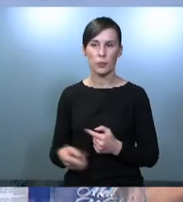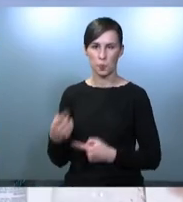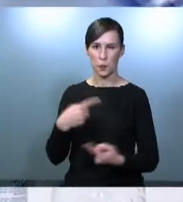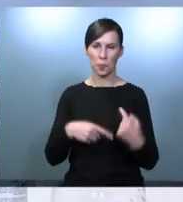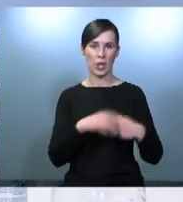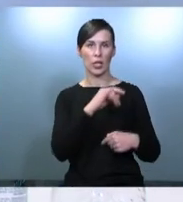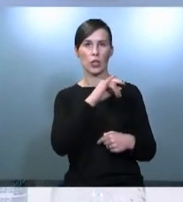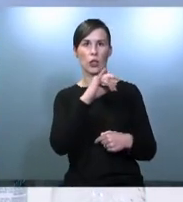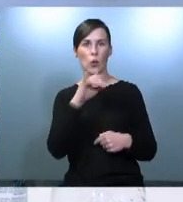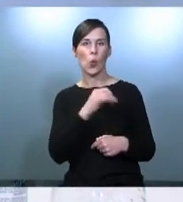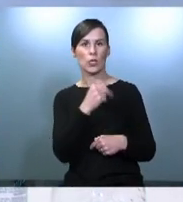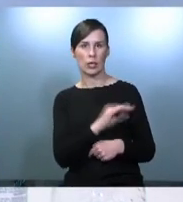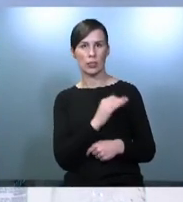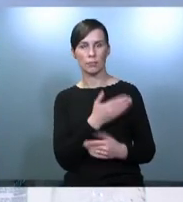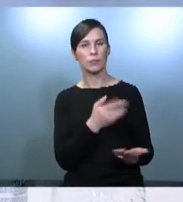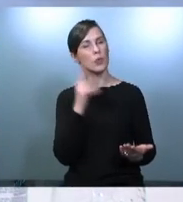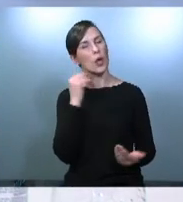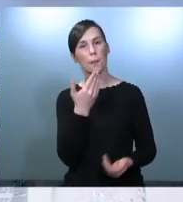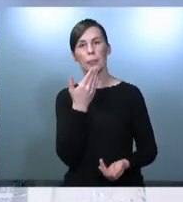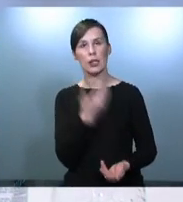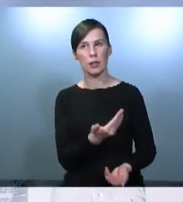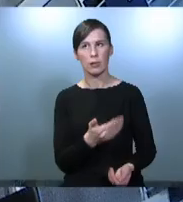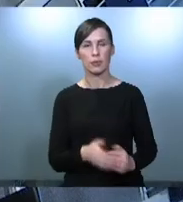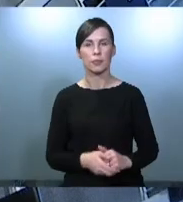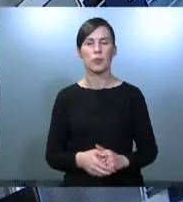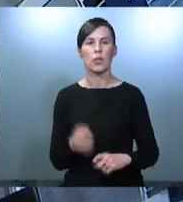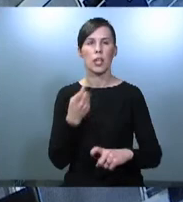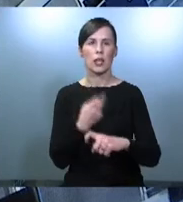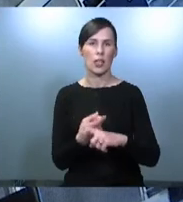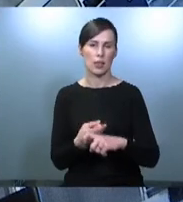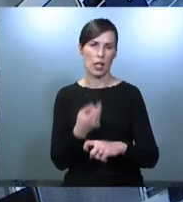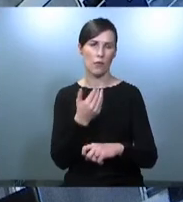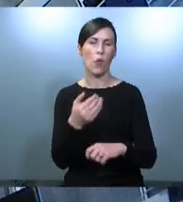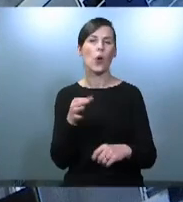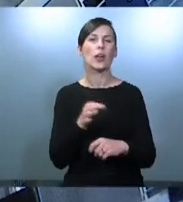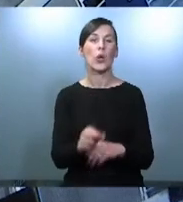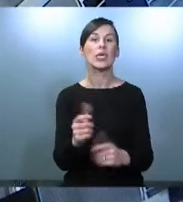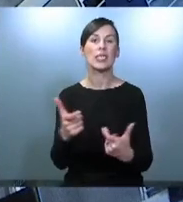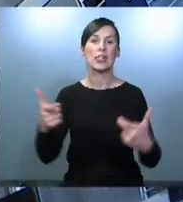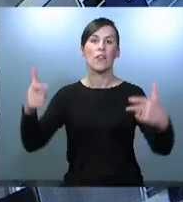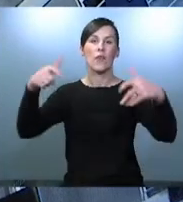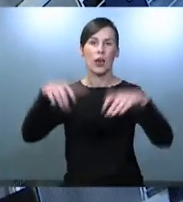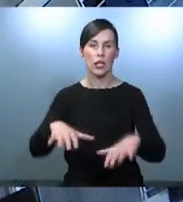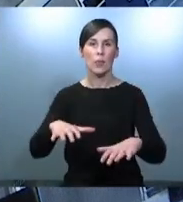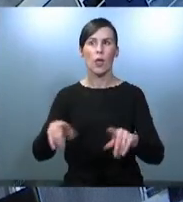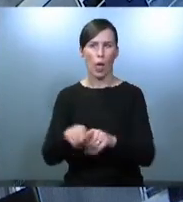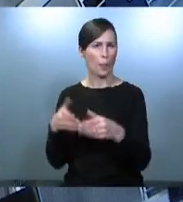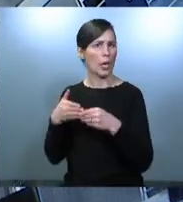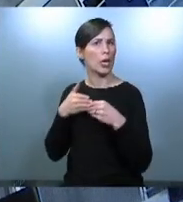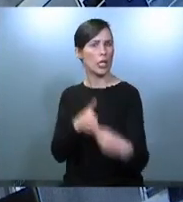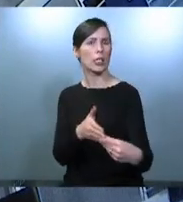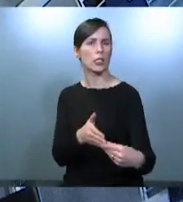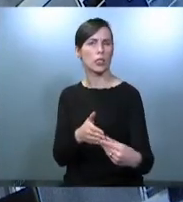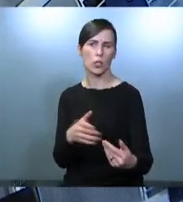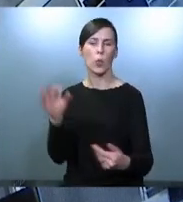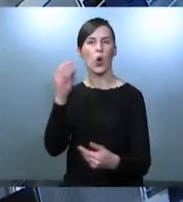Jono Talmanto. Štai su daugiau klausimų. Kėdainių rajono savivaldybė šiaip yra tebėra tarp lyderių pagal